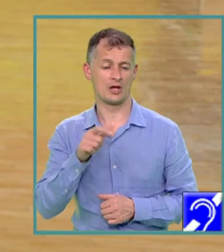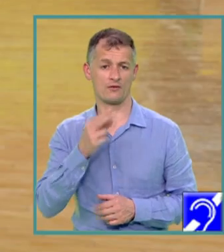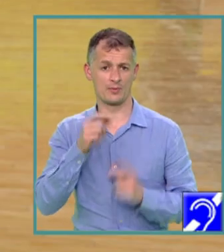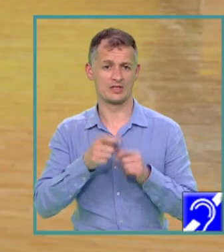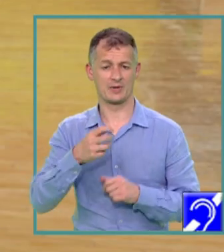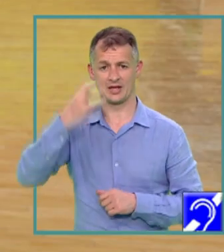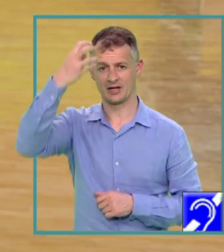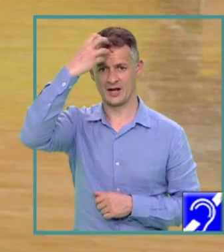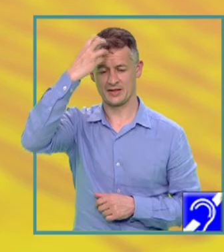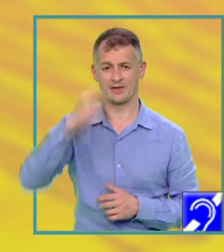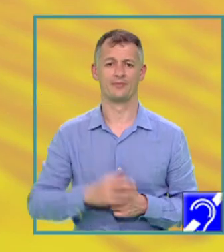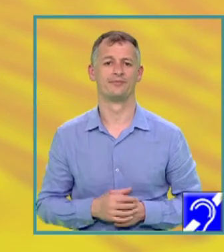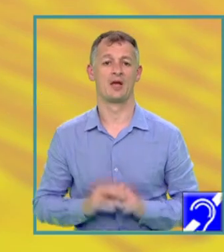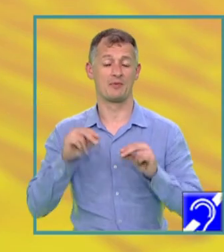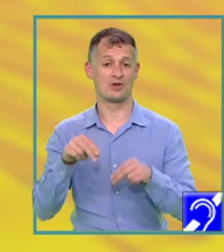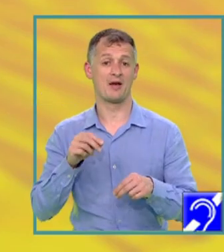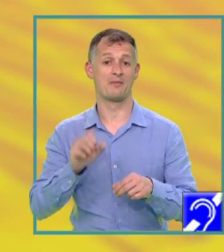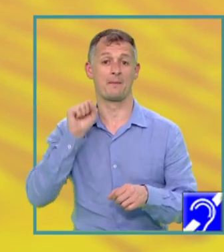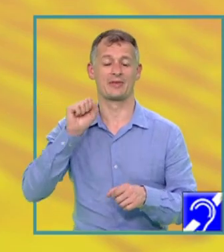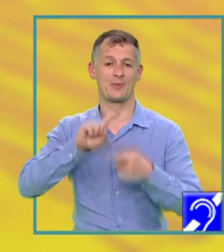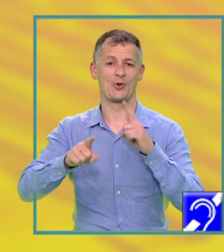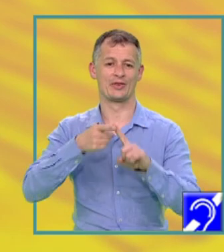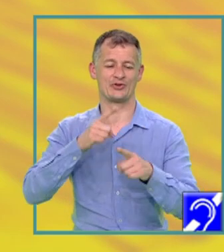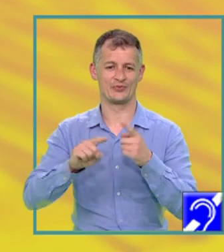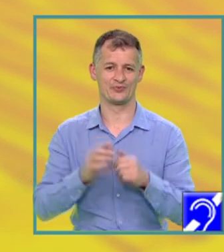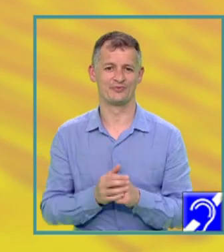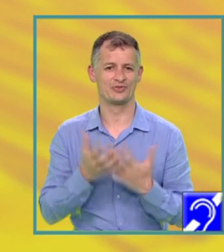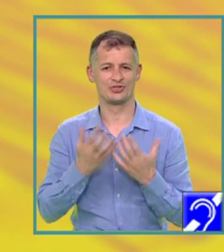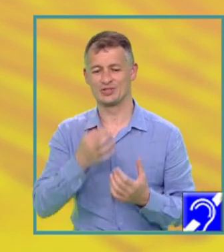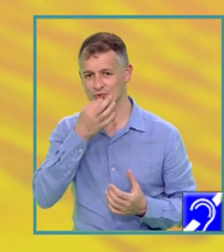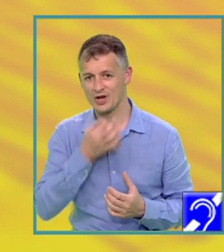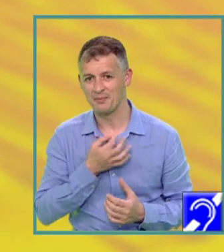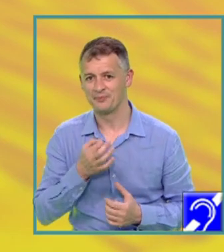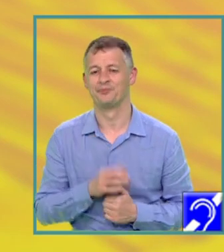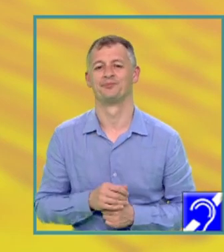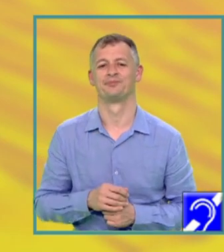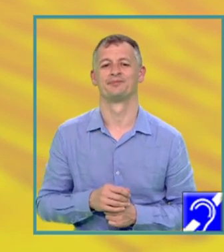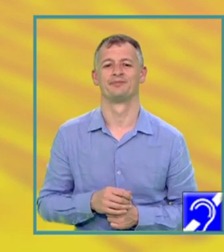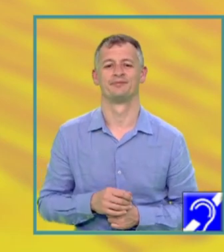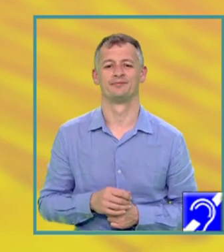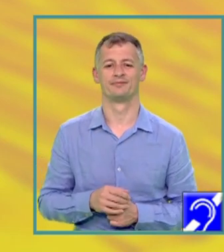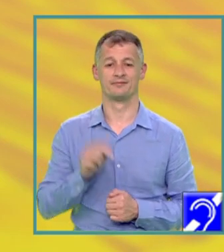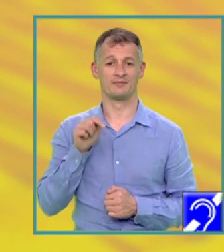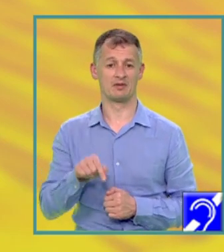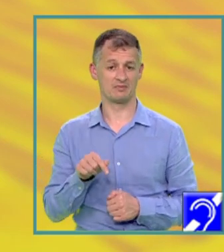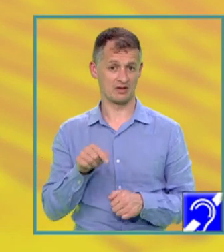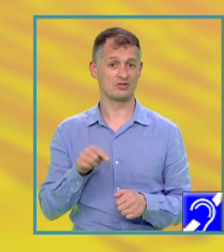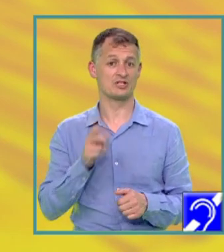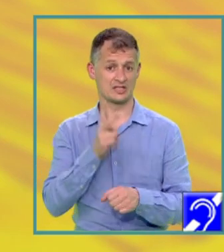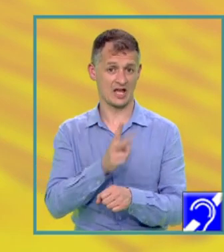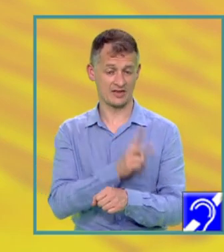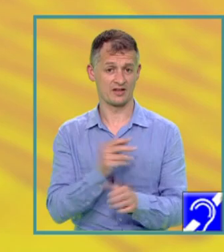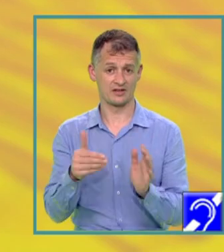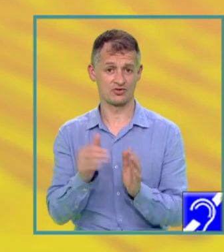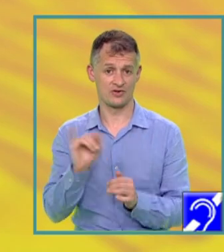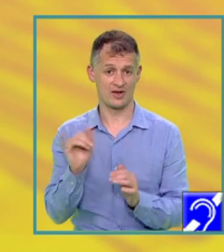Iată că am ajuns și la partidele politice. Ce spuneam? că, de fapt, în cadrul unui stat, cineva trebuie să